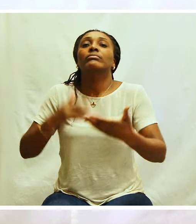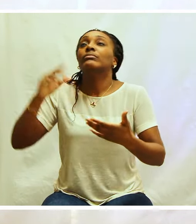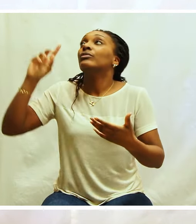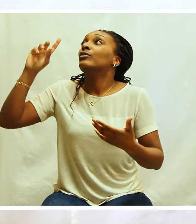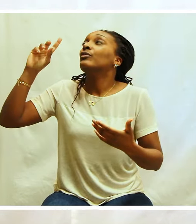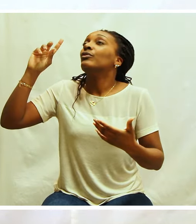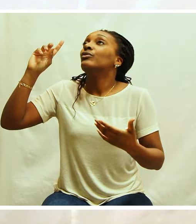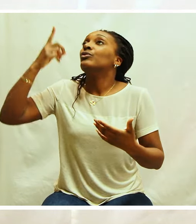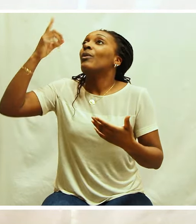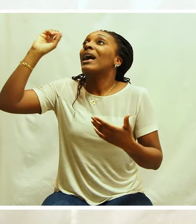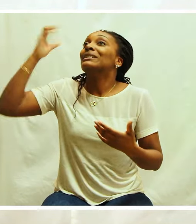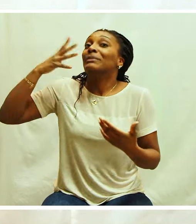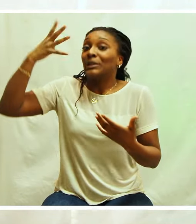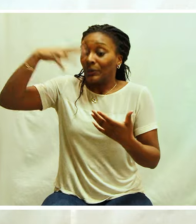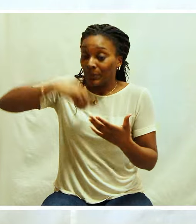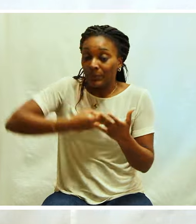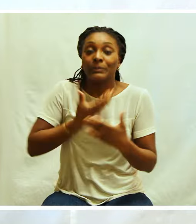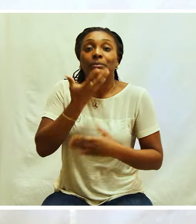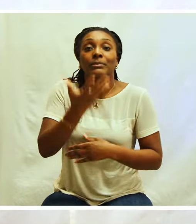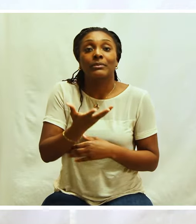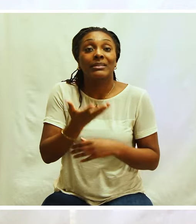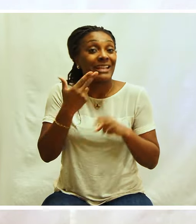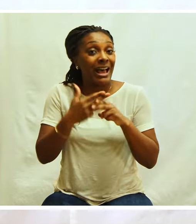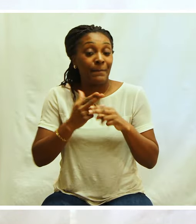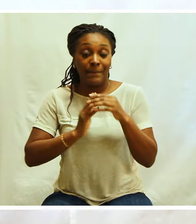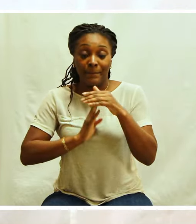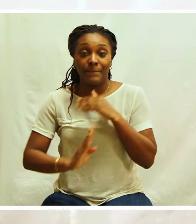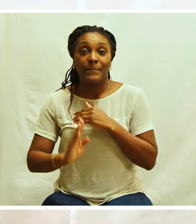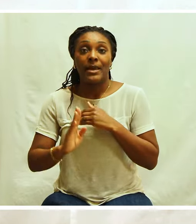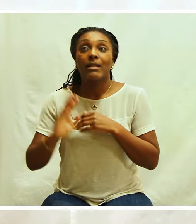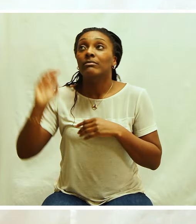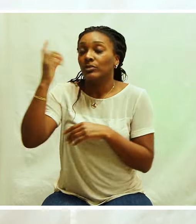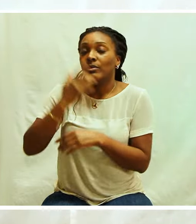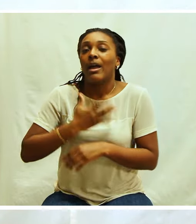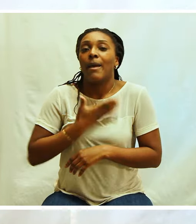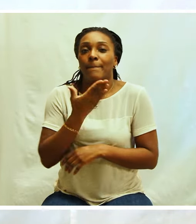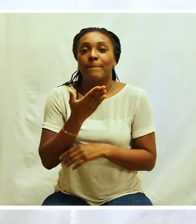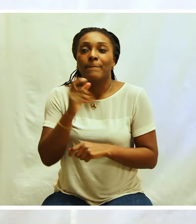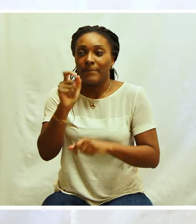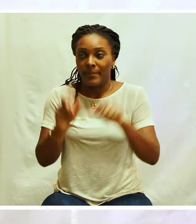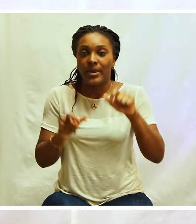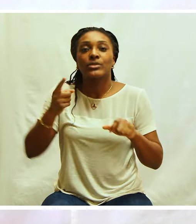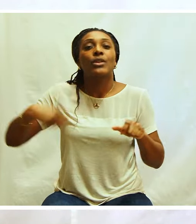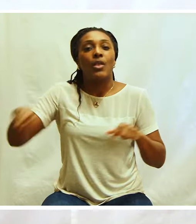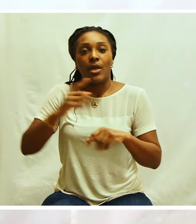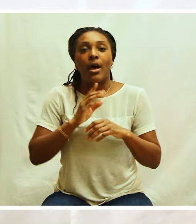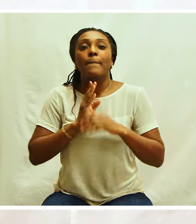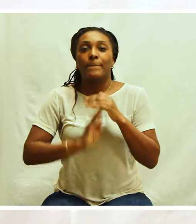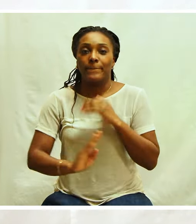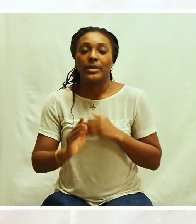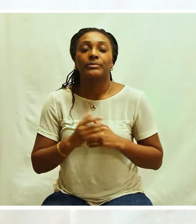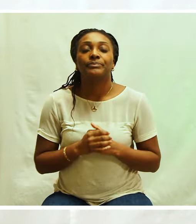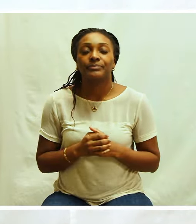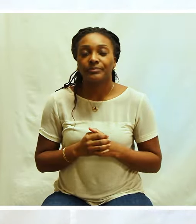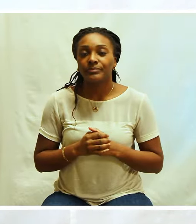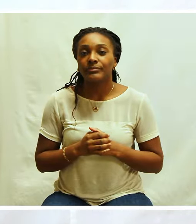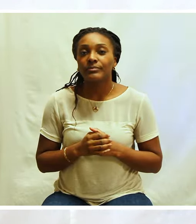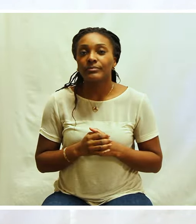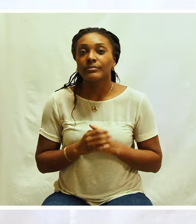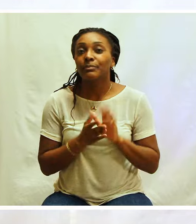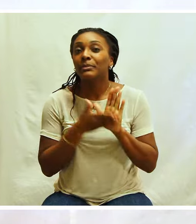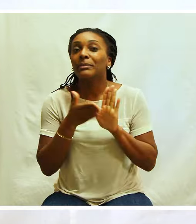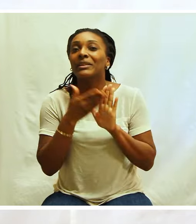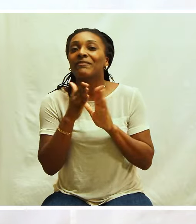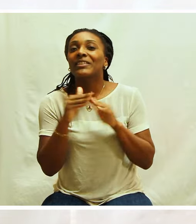s'appelle l'humilité. Et ça, Dieu aime l'humilité. Apprécie qui tu es, mon frère, ma sœur. Philippiens 2:3, ne